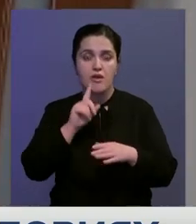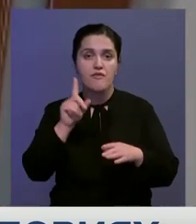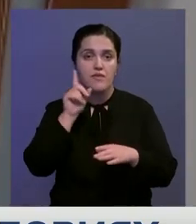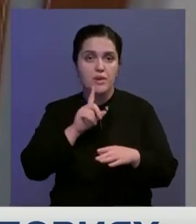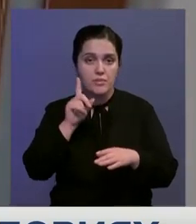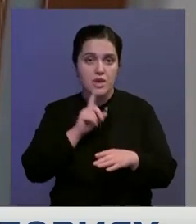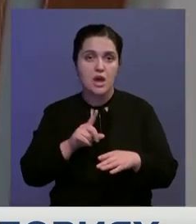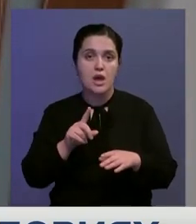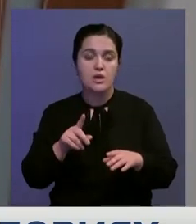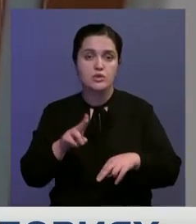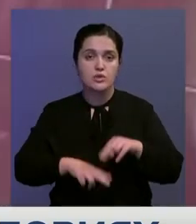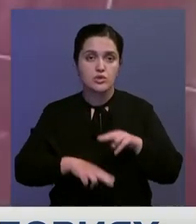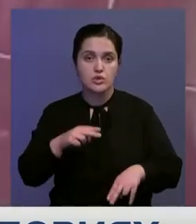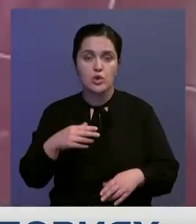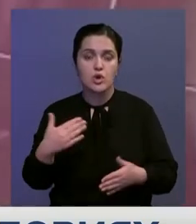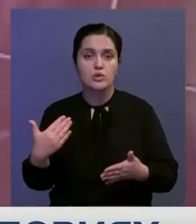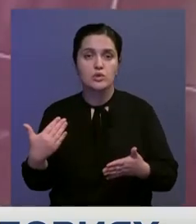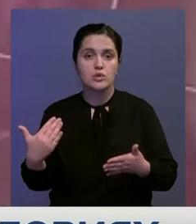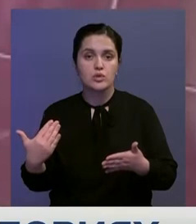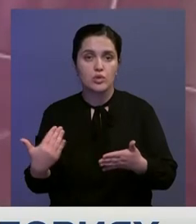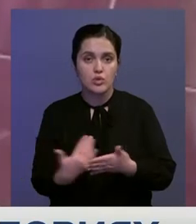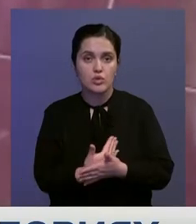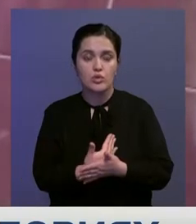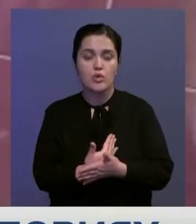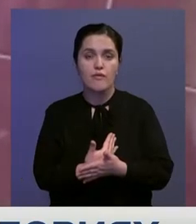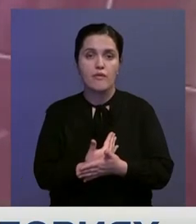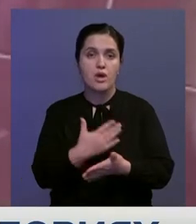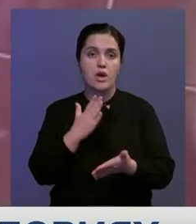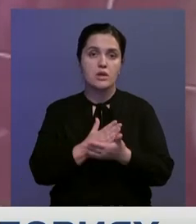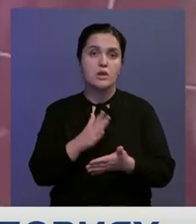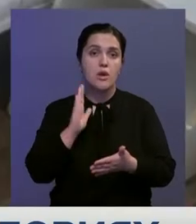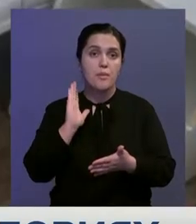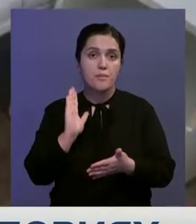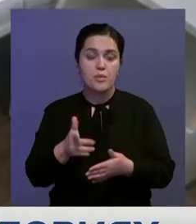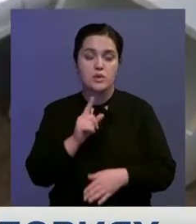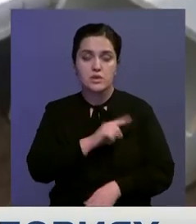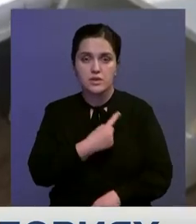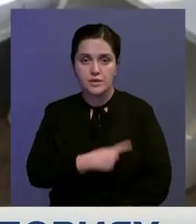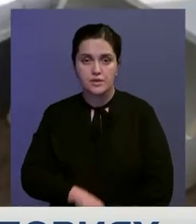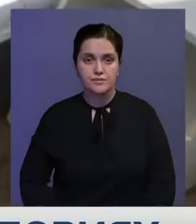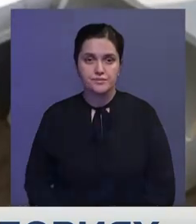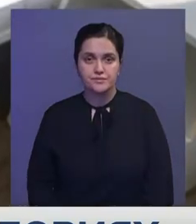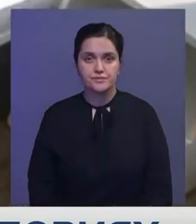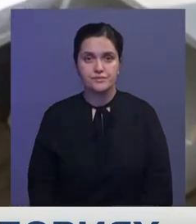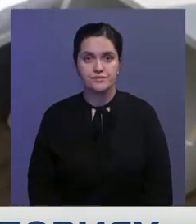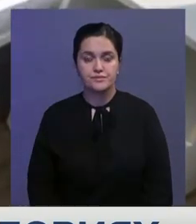отдали временно, пока в регионе не строится новый многопрофильный модульный стационар.